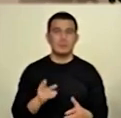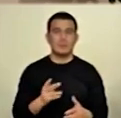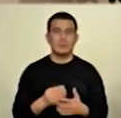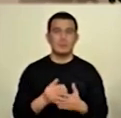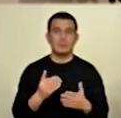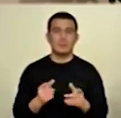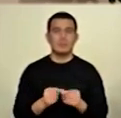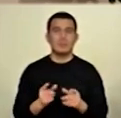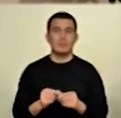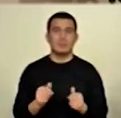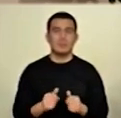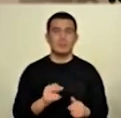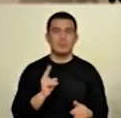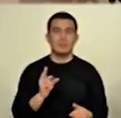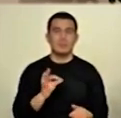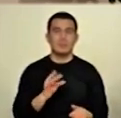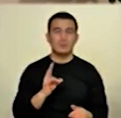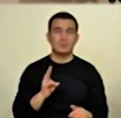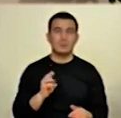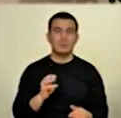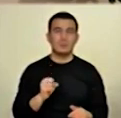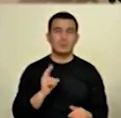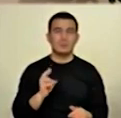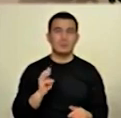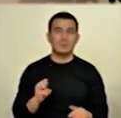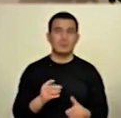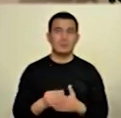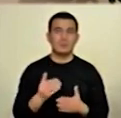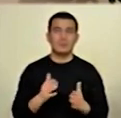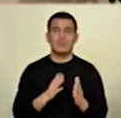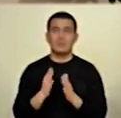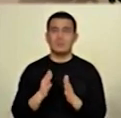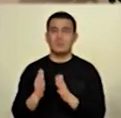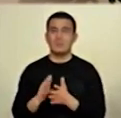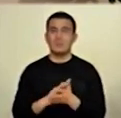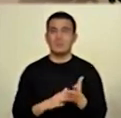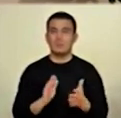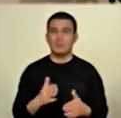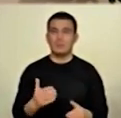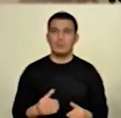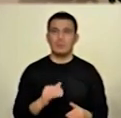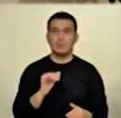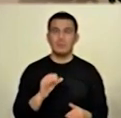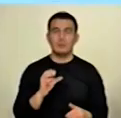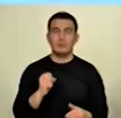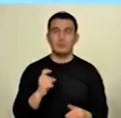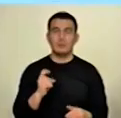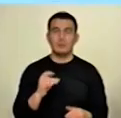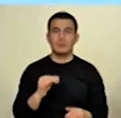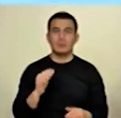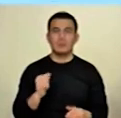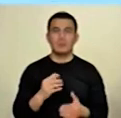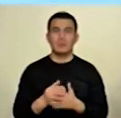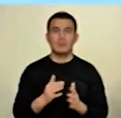sahifalarini shakllantirdik. Endi kontakt sahifamizga o'tamiz, ya'ni keyingi sahifamizga o'tamiz. Bu sahifamizni ham yuqoridagi